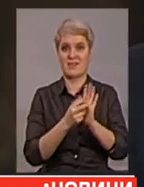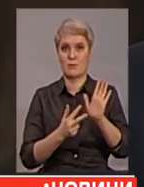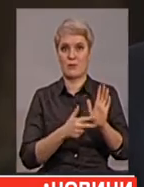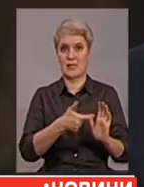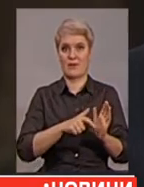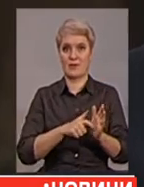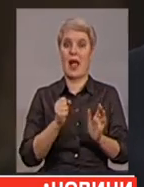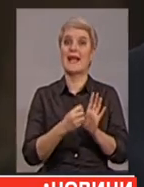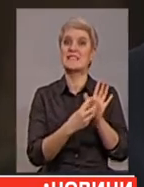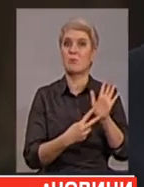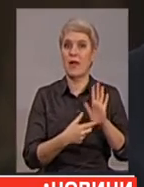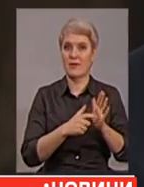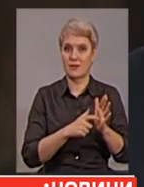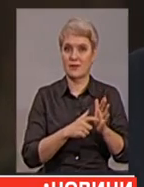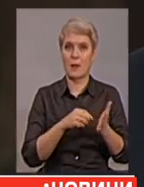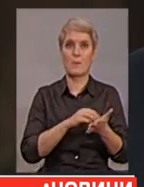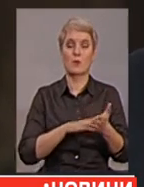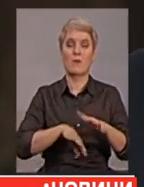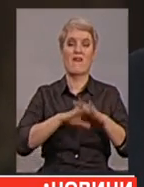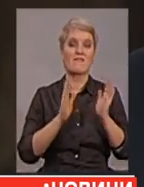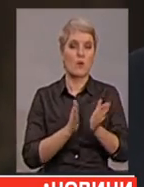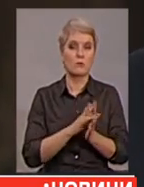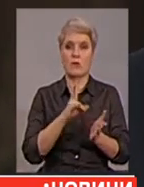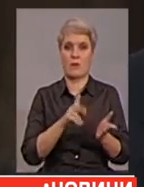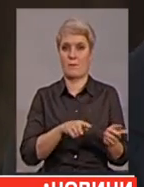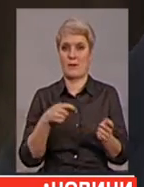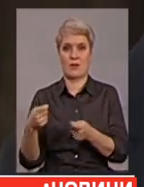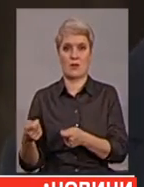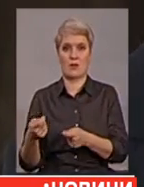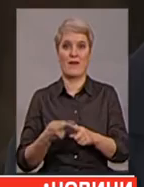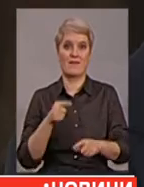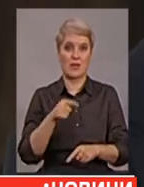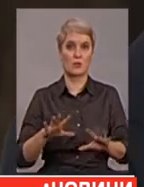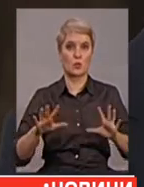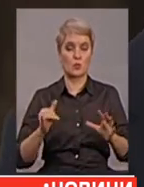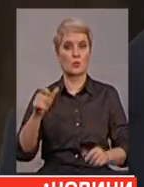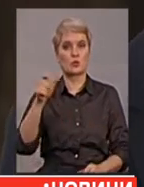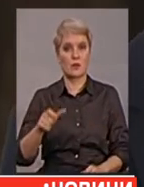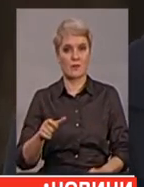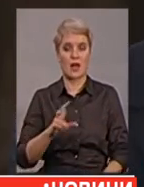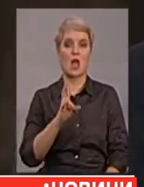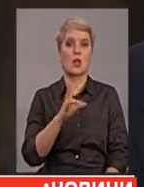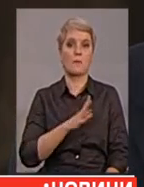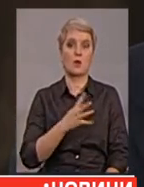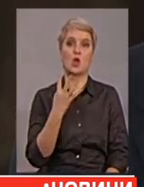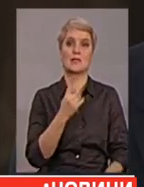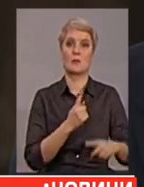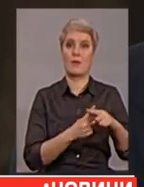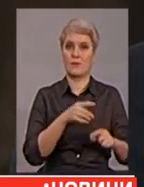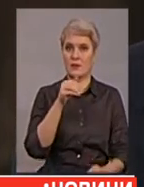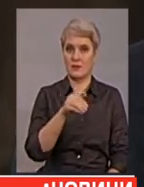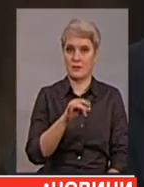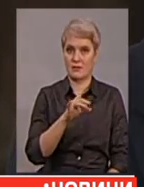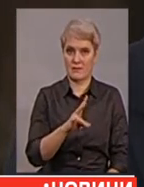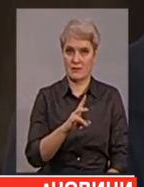этом 17 квартир показаний вообще не передано. Поэтому в данном конкретном случае у человека, например, за ноябрь был счет 4,5 тысячи